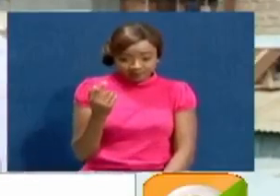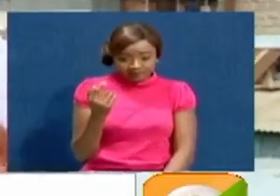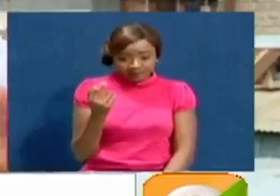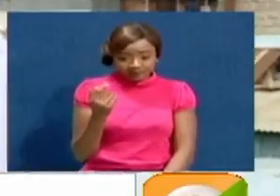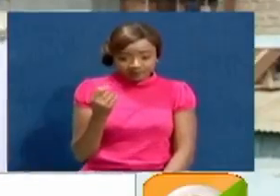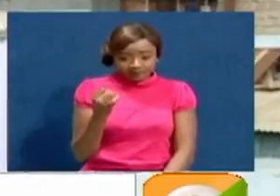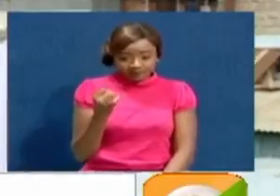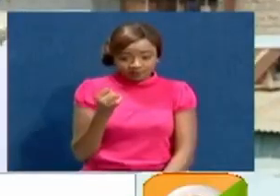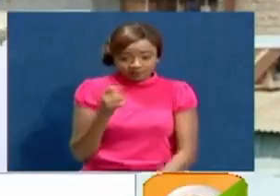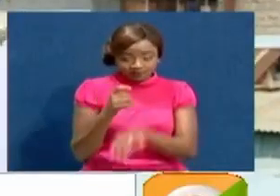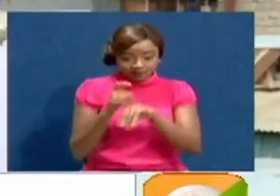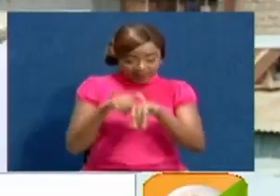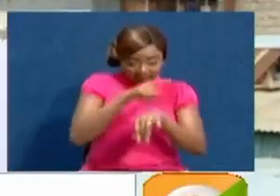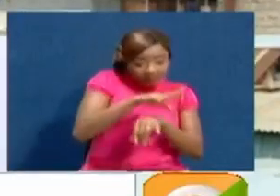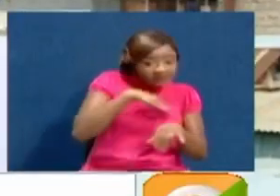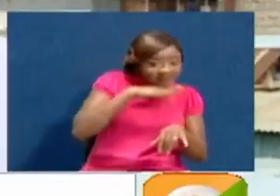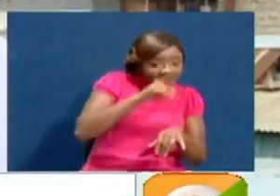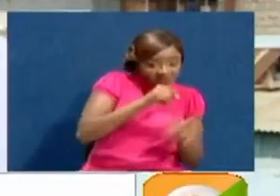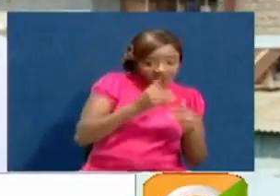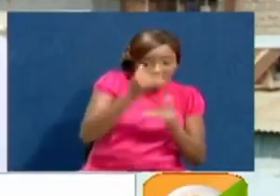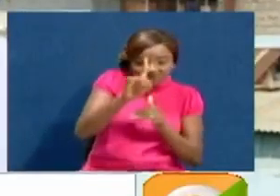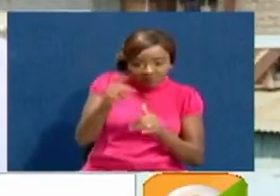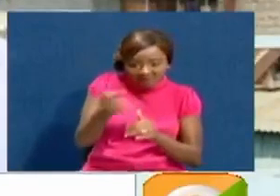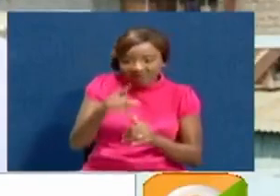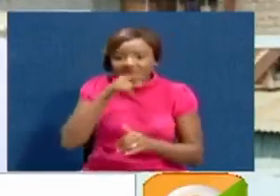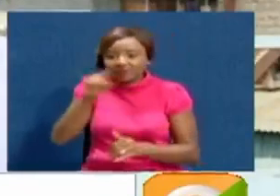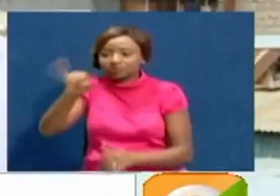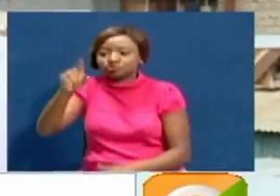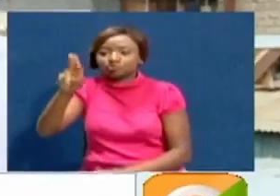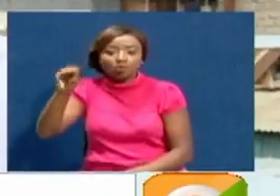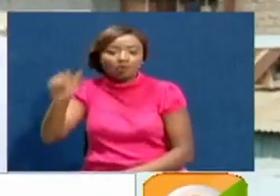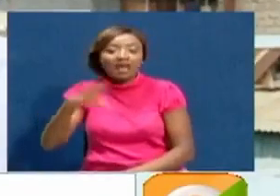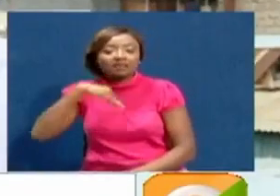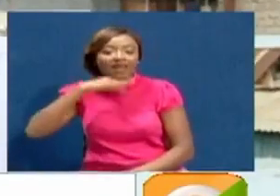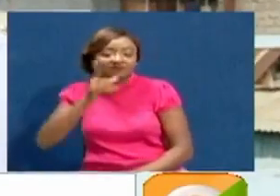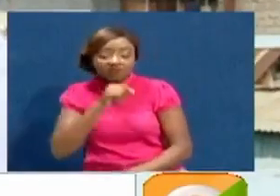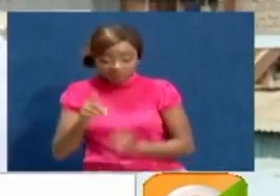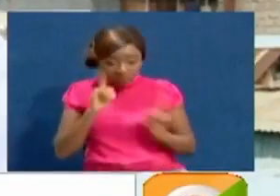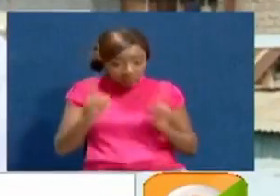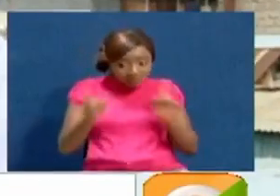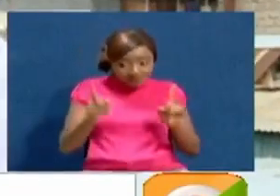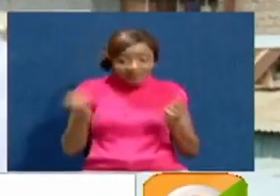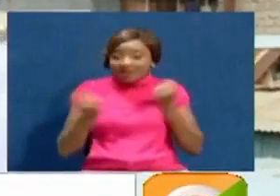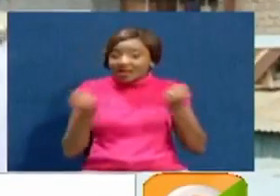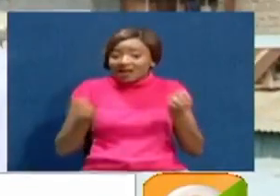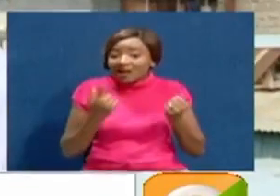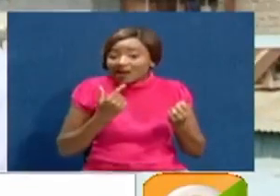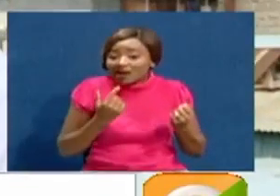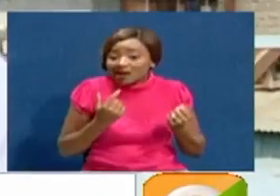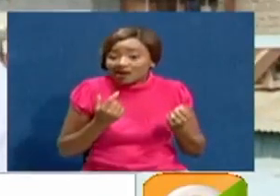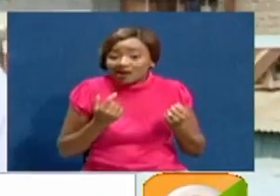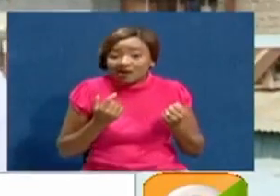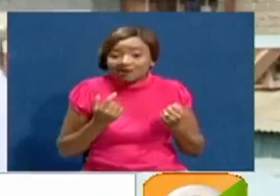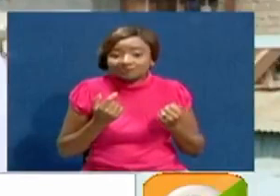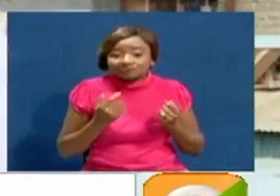tangu Mulu aweze kutuacha. Na ukiangalia gari ambalo liliweza kufanya ajali hiyo, utapata kwamba ni gari ambalo linafanya